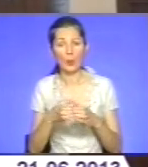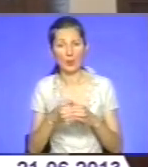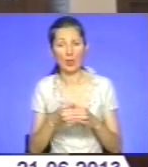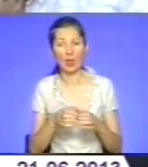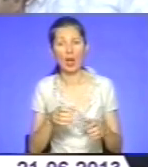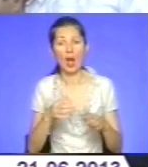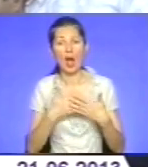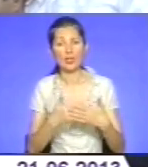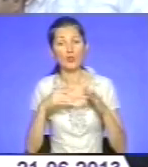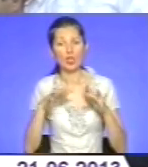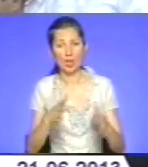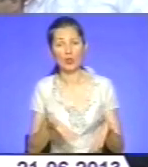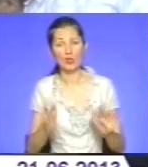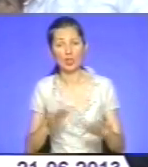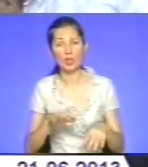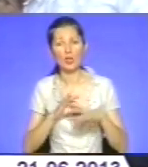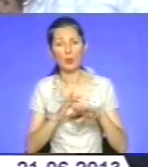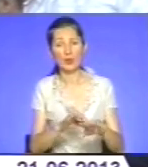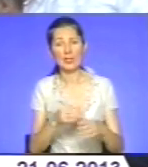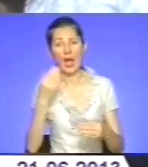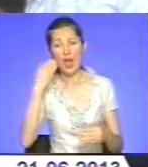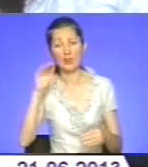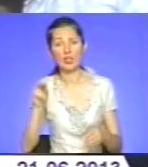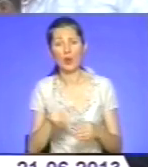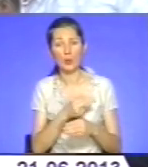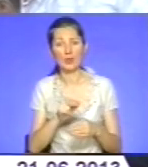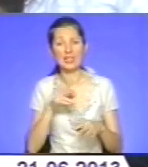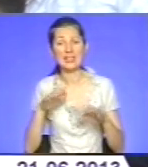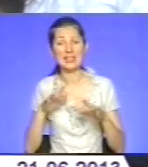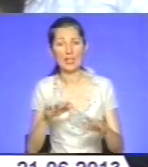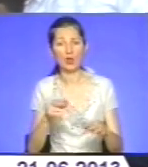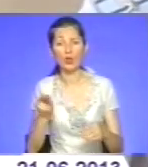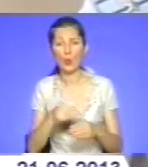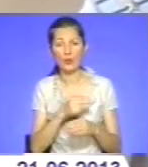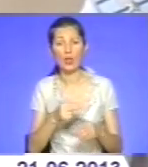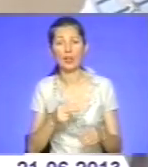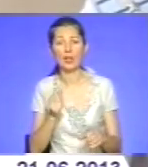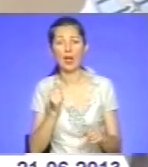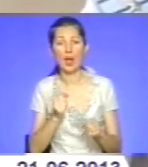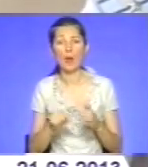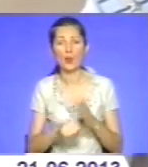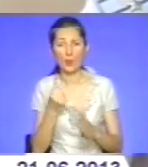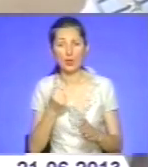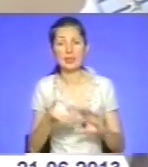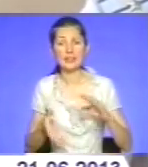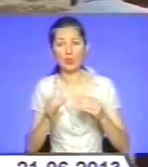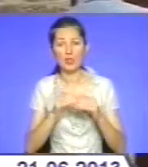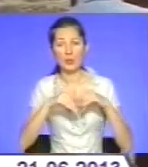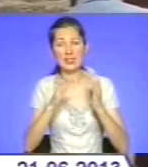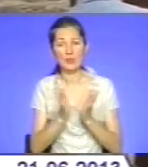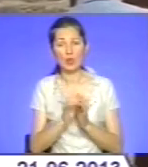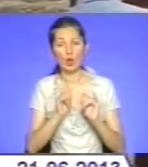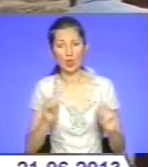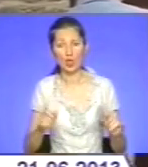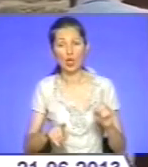справ залишається проведення ефективних профілактичних заходів та профілактики правопорушень. За результатами спільного розширеного засідання